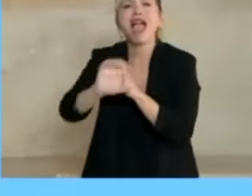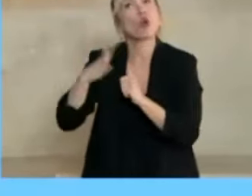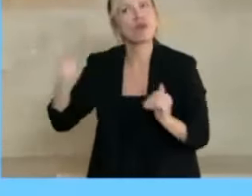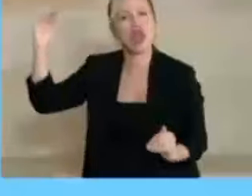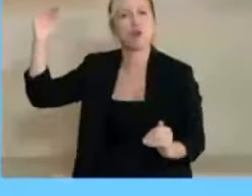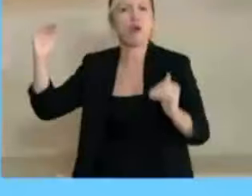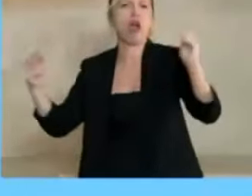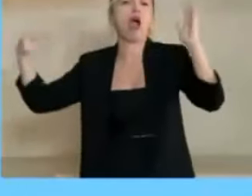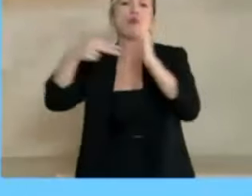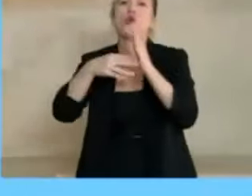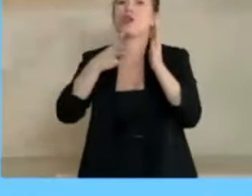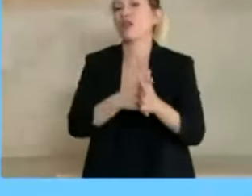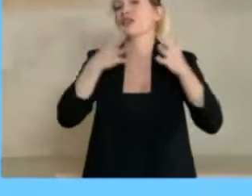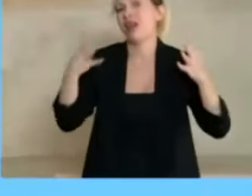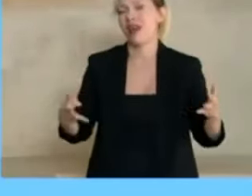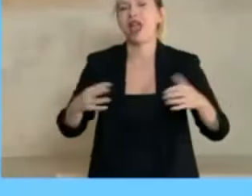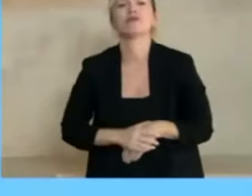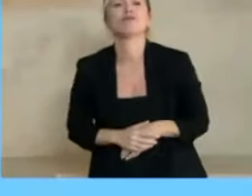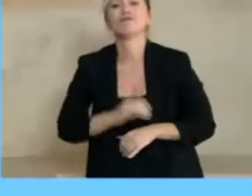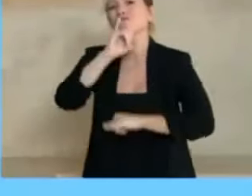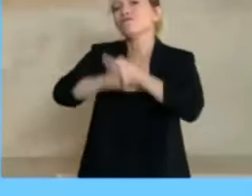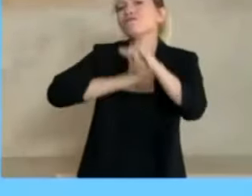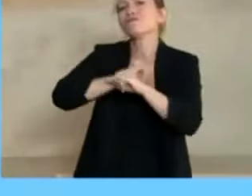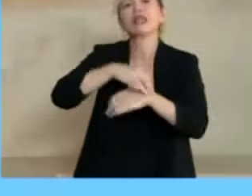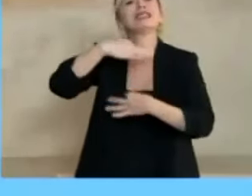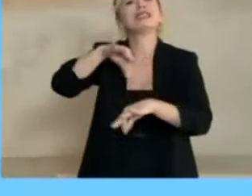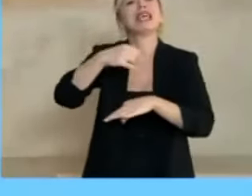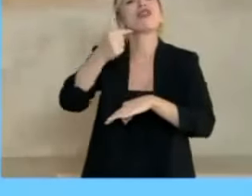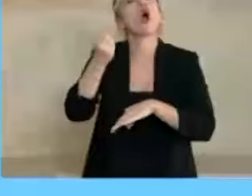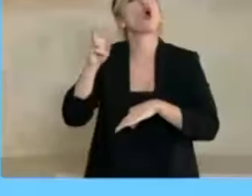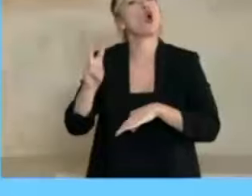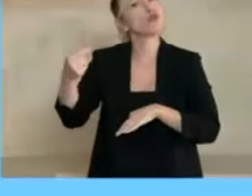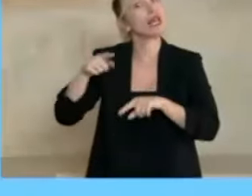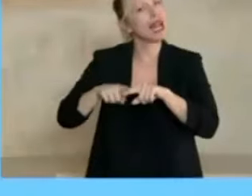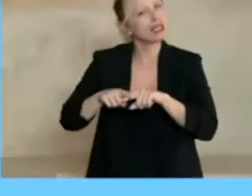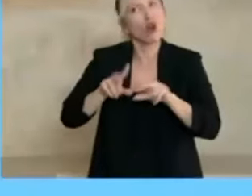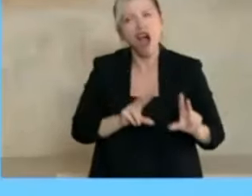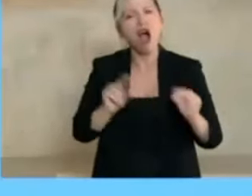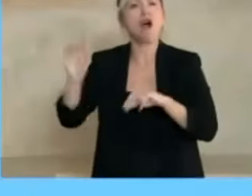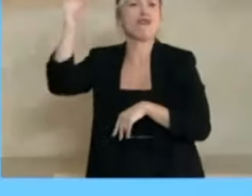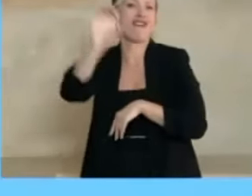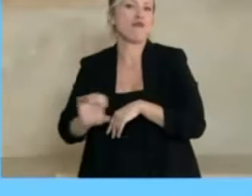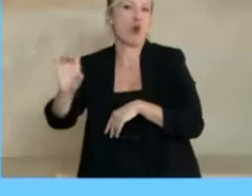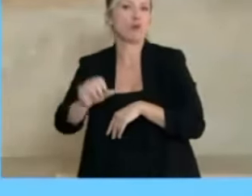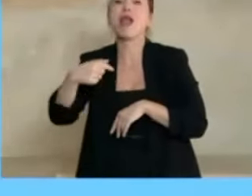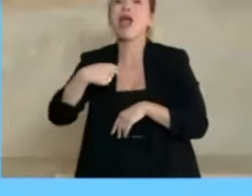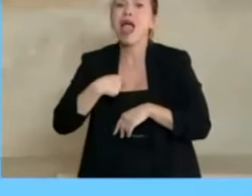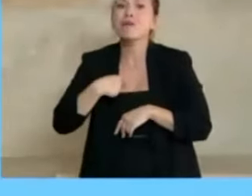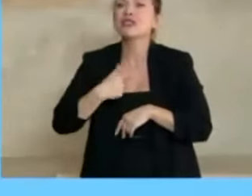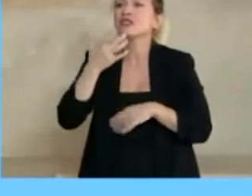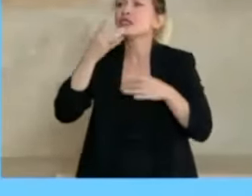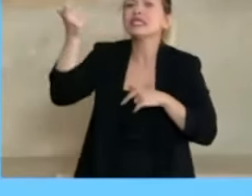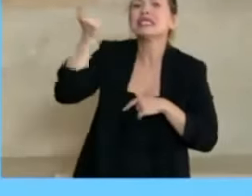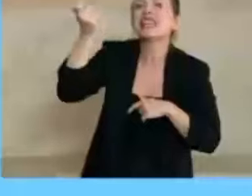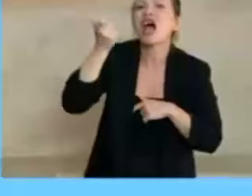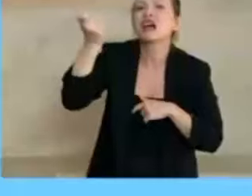Το gov.gr είναι Ευρώπη. Η απόδοση των συντάξεων στην ώρα τους σημαίνει ότι γινόμαστε μια